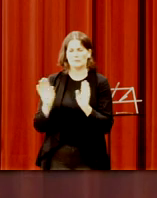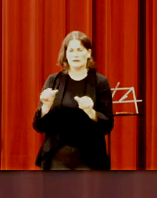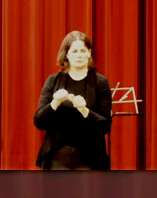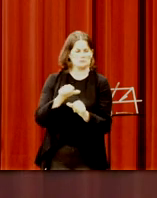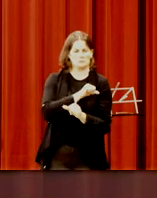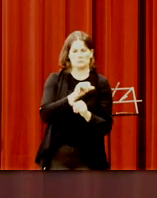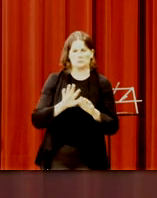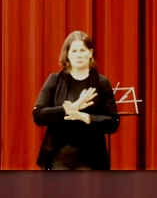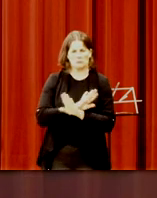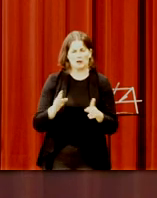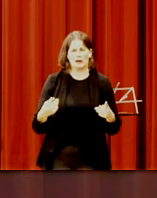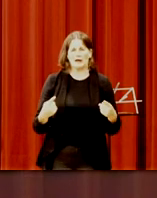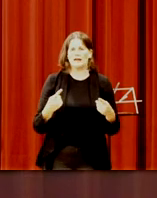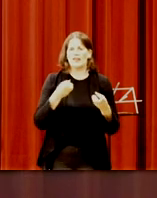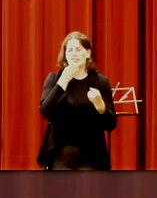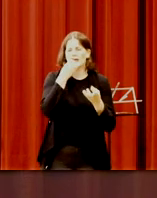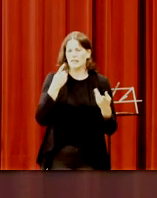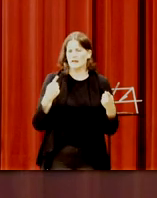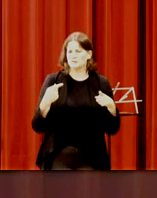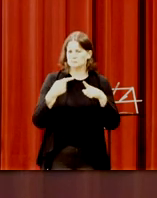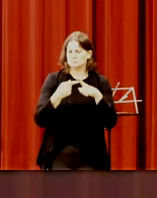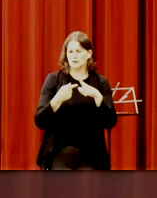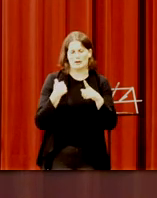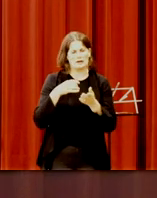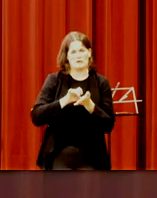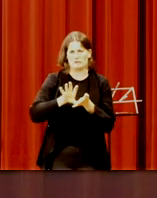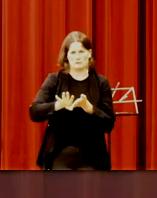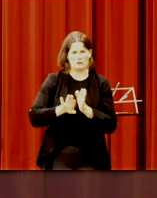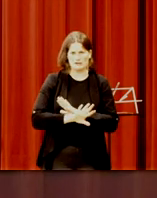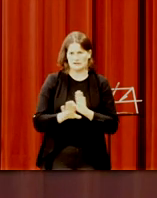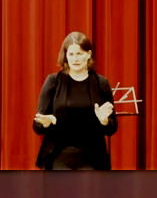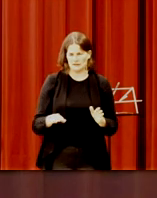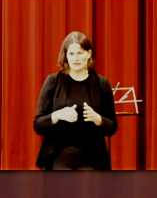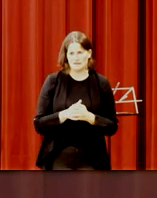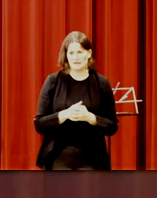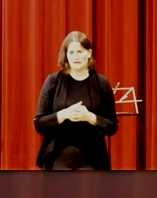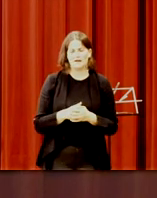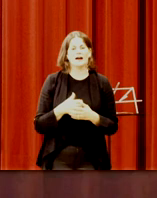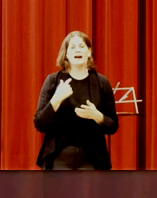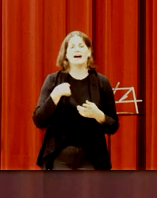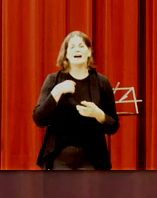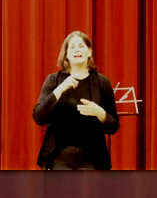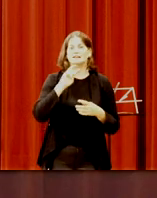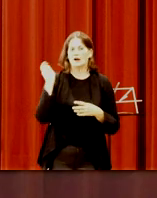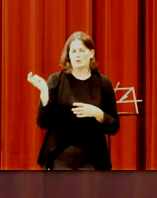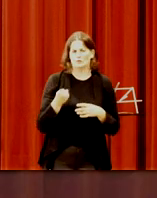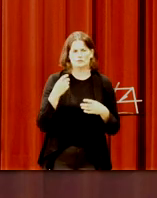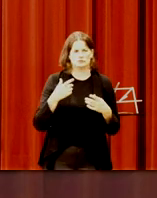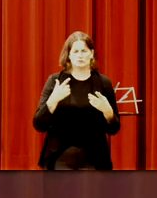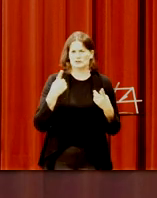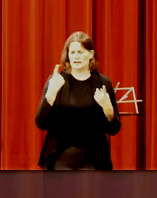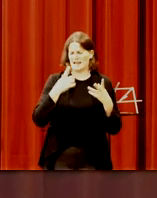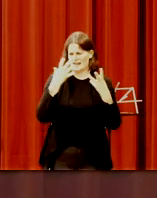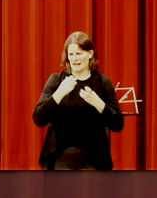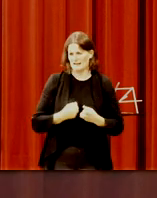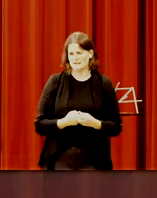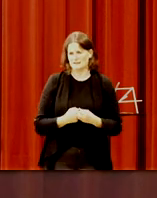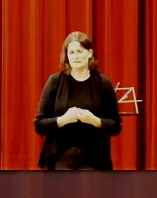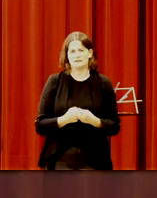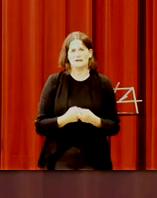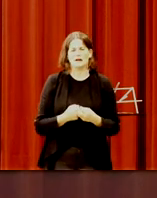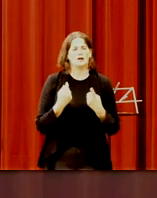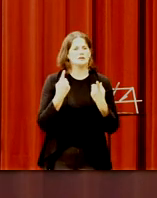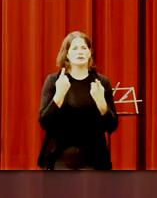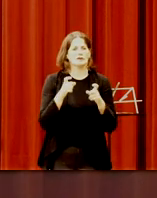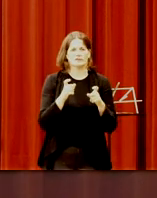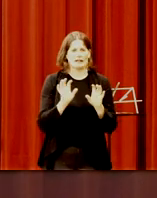no necessiten sales per veure, és pum, pum, pum, el mental. Poden atendre fins i tot 1.000 persones, comentaven, en una setmana. Bueno, de